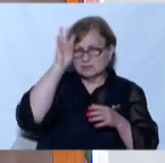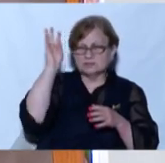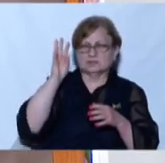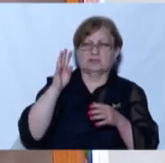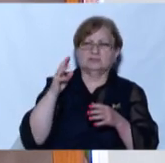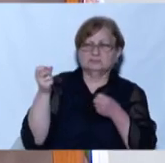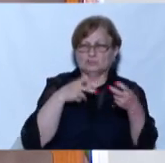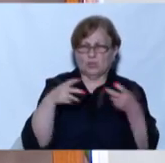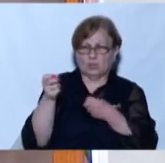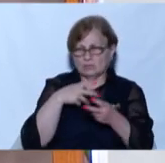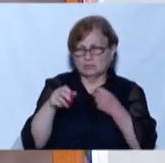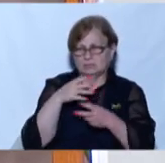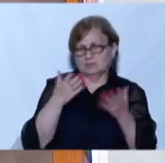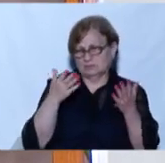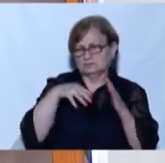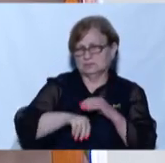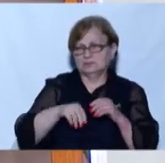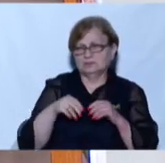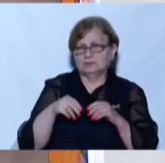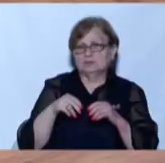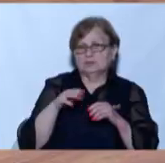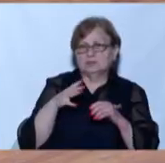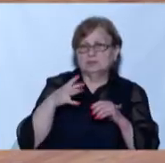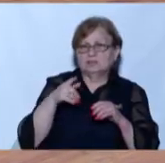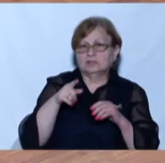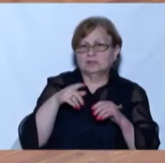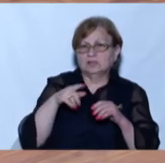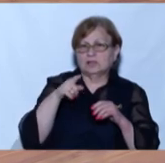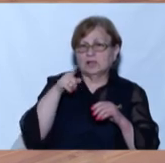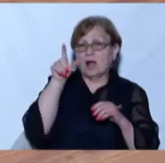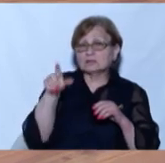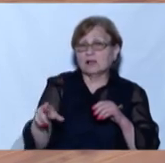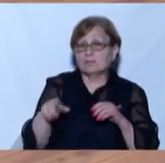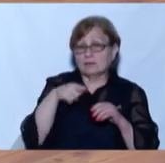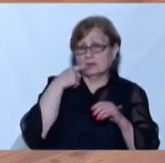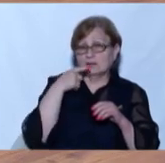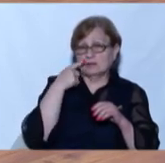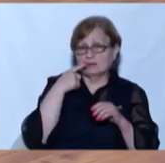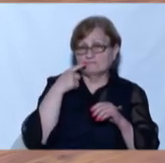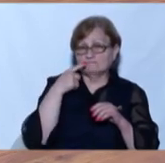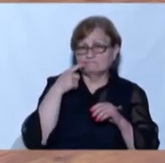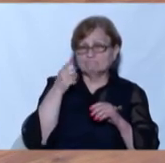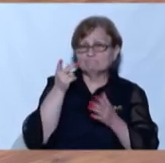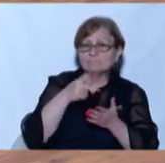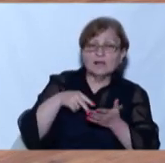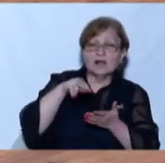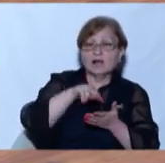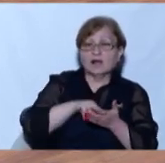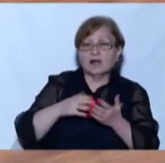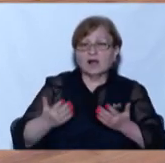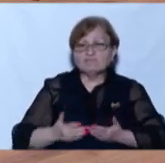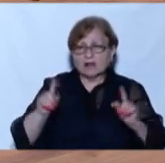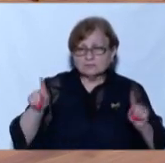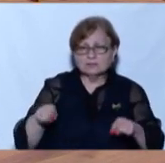გაუტანლობა აქ თავისთავად ეგეთი ამბები და ამ დროს ეს ადამიანი ცდილობს რა რითი დადგება ეს ქვეყანა